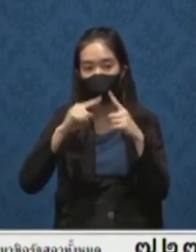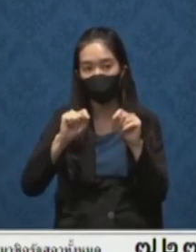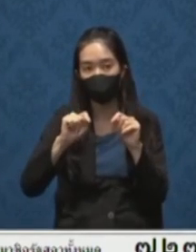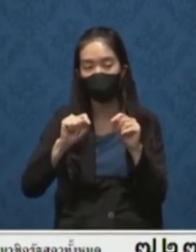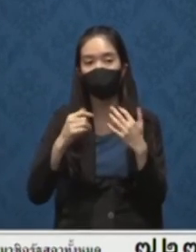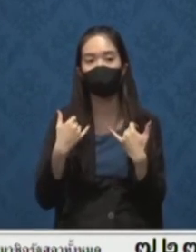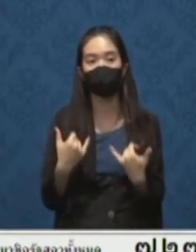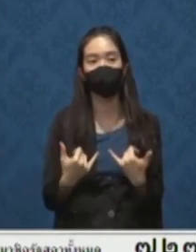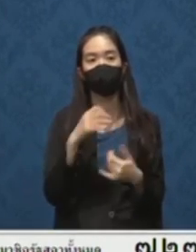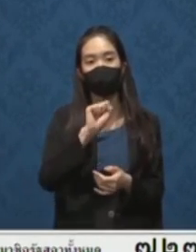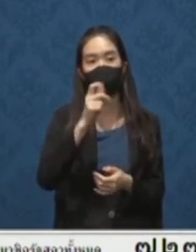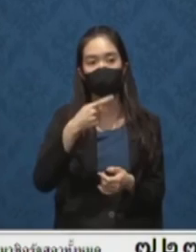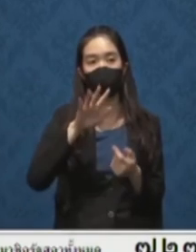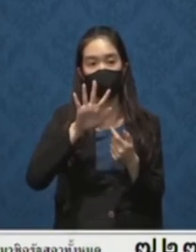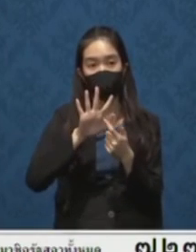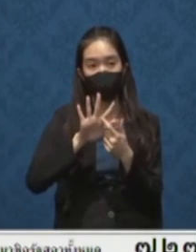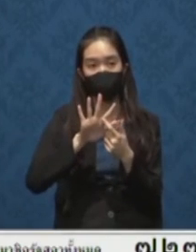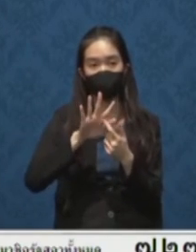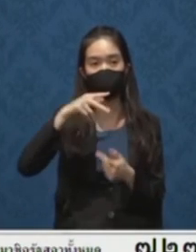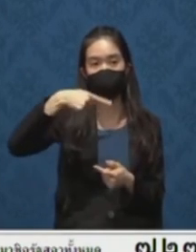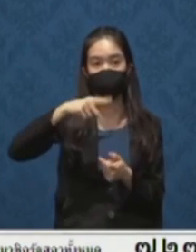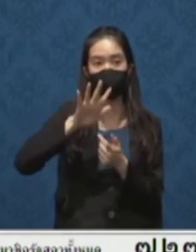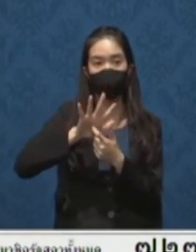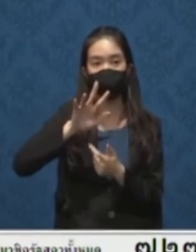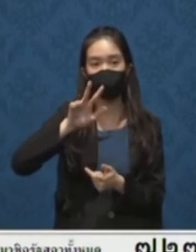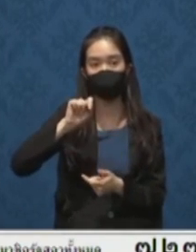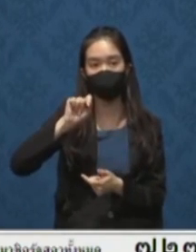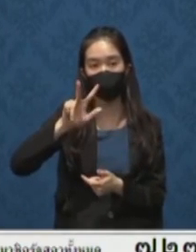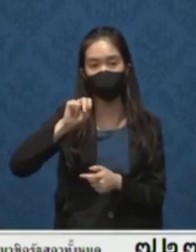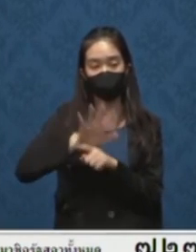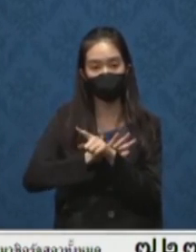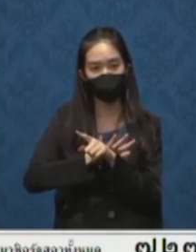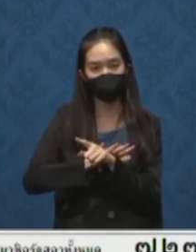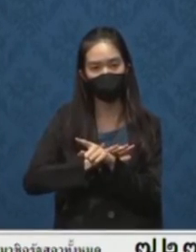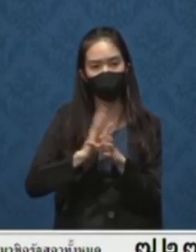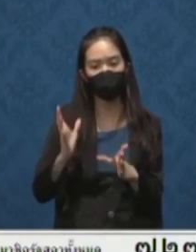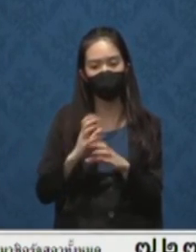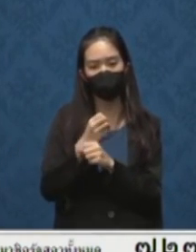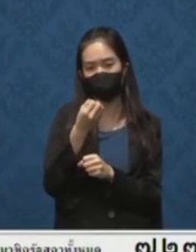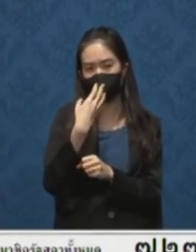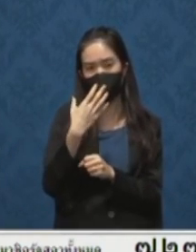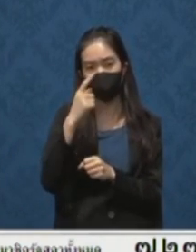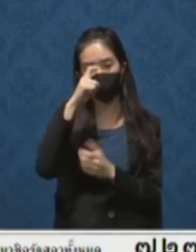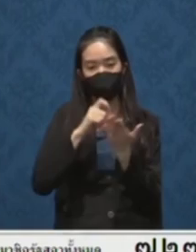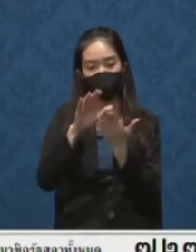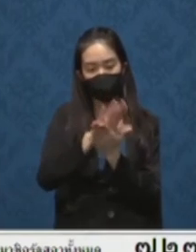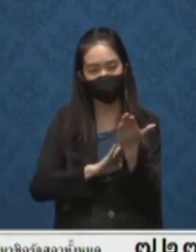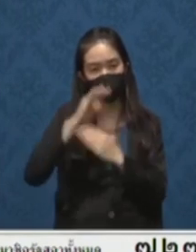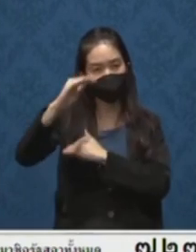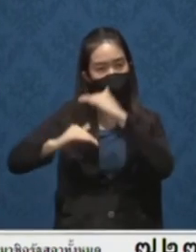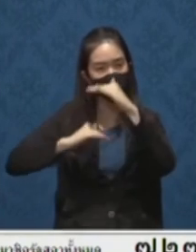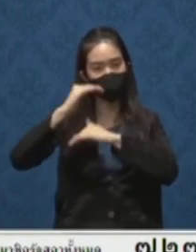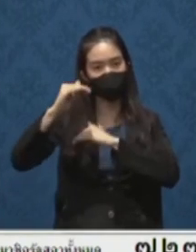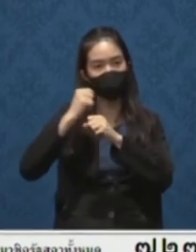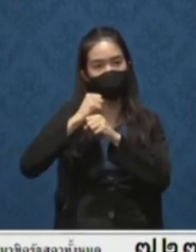ว สพาพัส เอา้อ มูล อะไร มา สรุป ว่าการปฏิรูปประเทศนันสำริจที่ผลและบารุเป้า